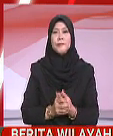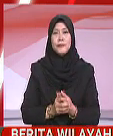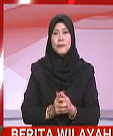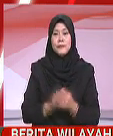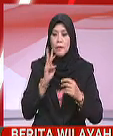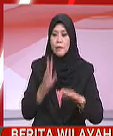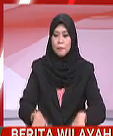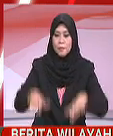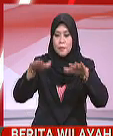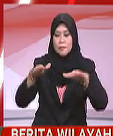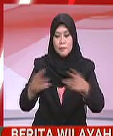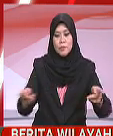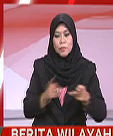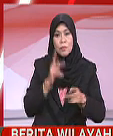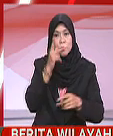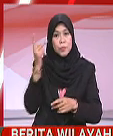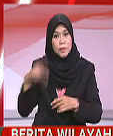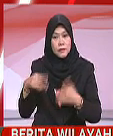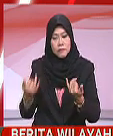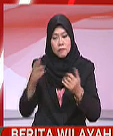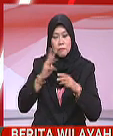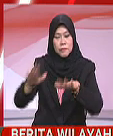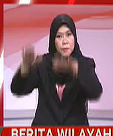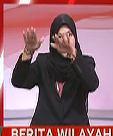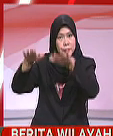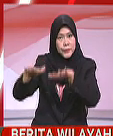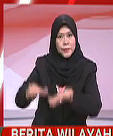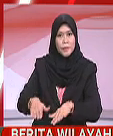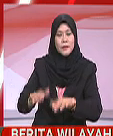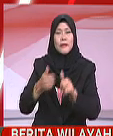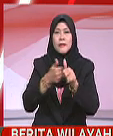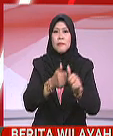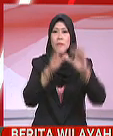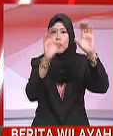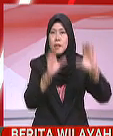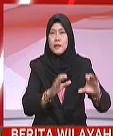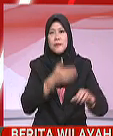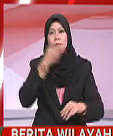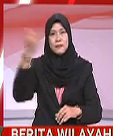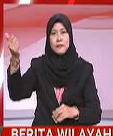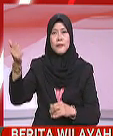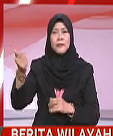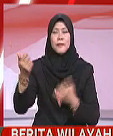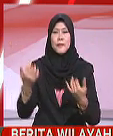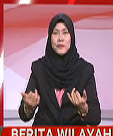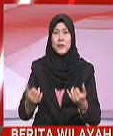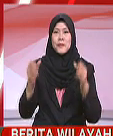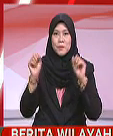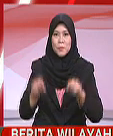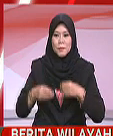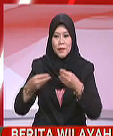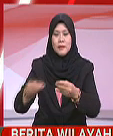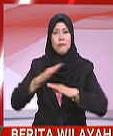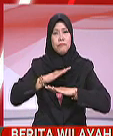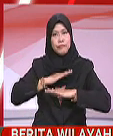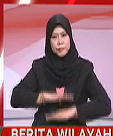Banjir di beberapa kawasan di Kuching mulai surut sejak pagi tadi berikutan keadaan cuaca yang lebih baik. Ini sedikit sebanyak memberi